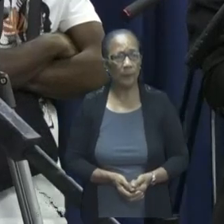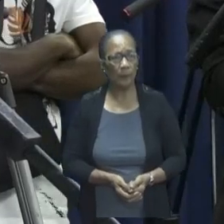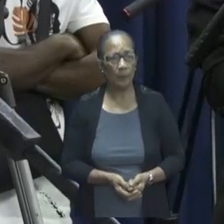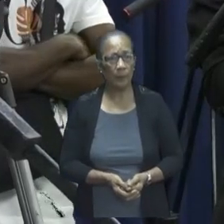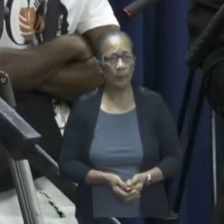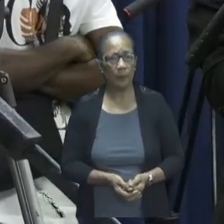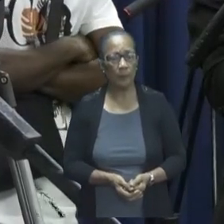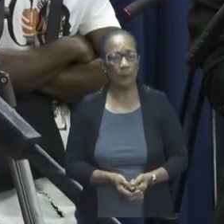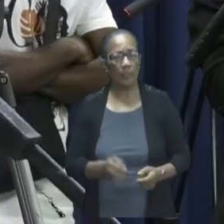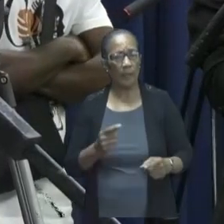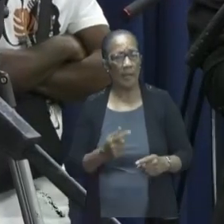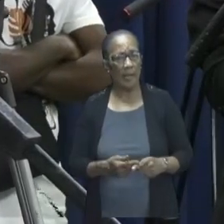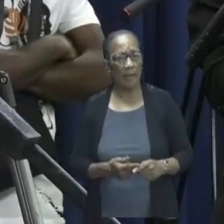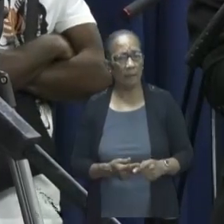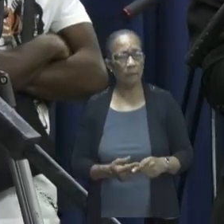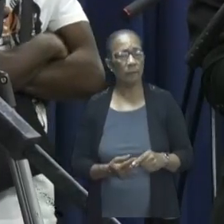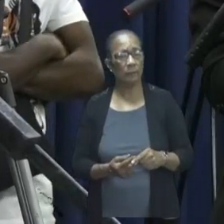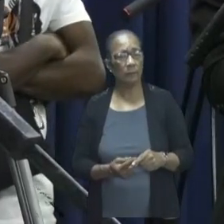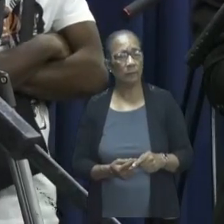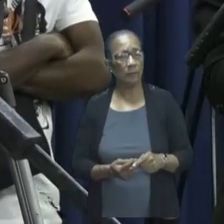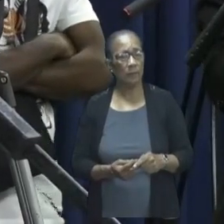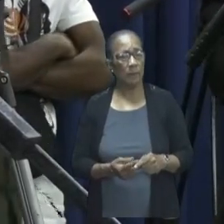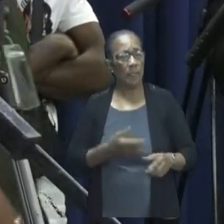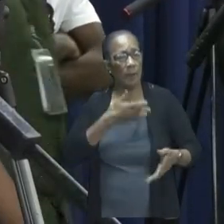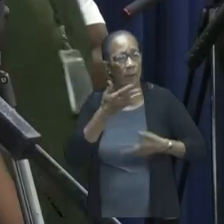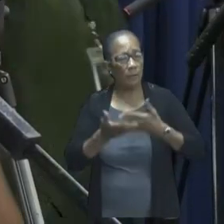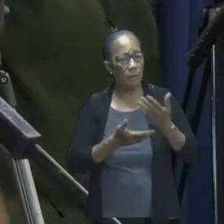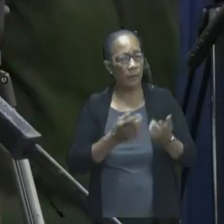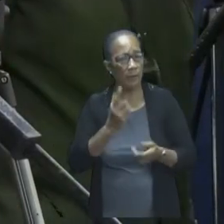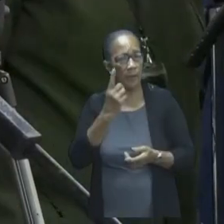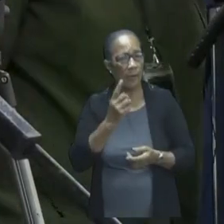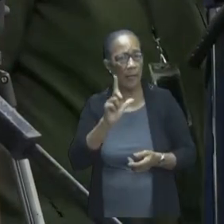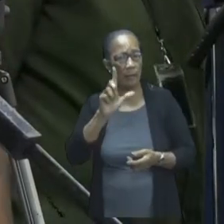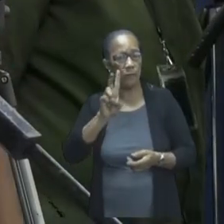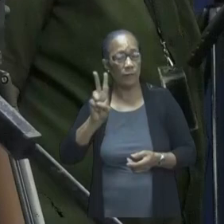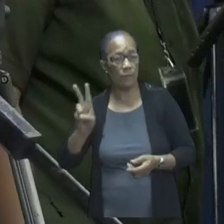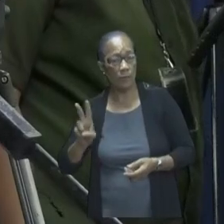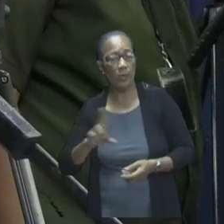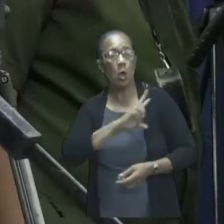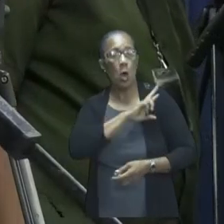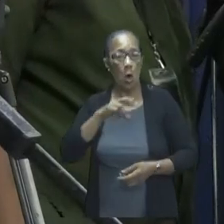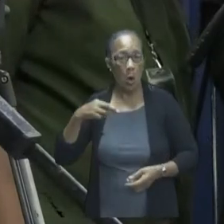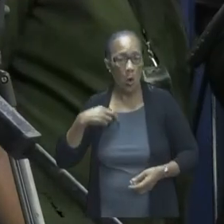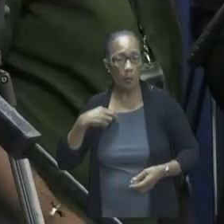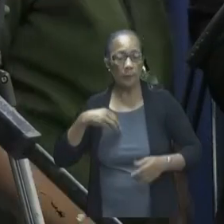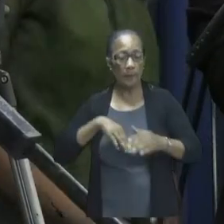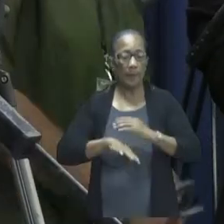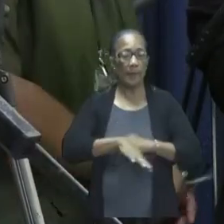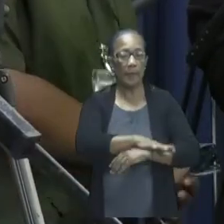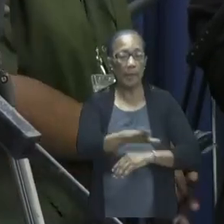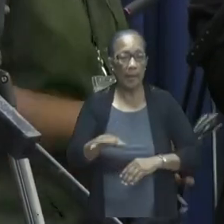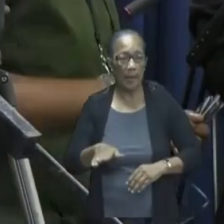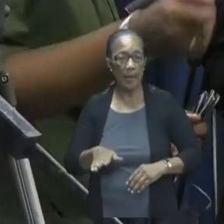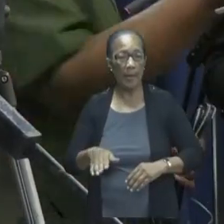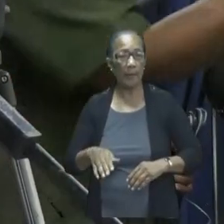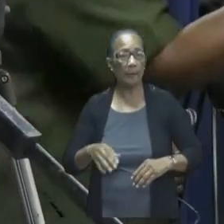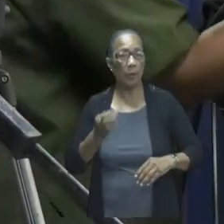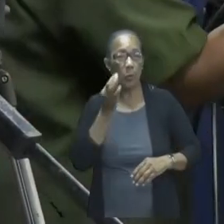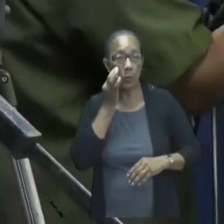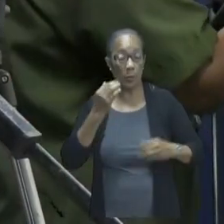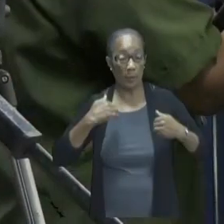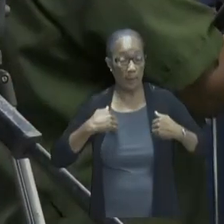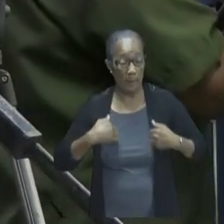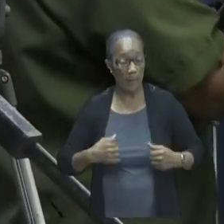en dat slak nog een vraag voor de minister va tv aanzet binnenlandbewoners die zijn over groen voor het overgrote deel